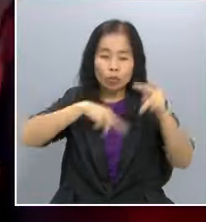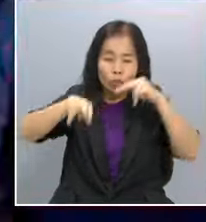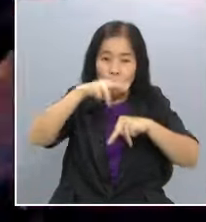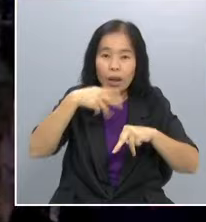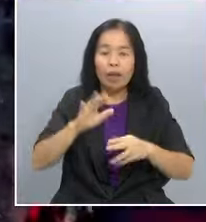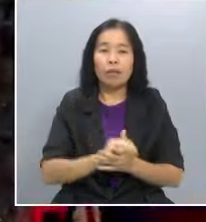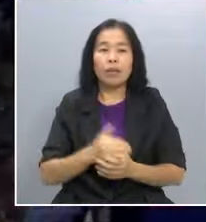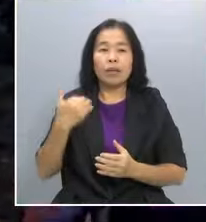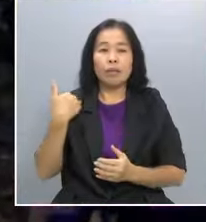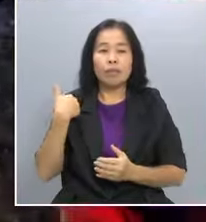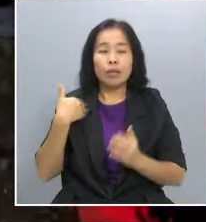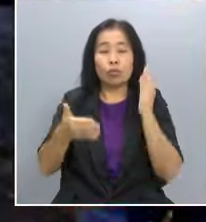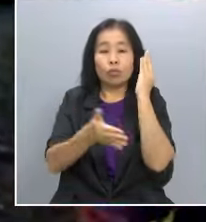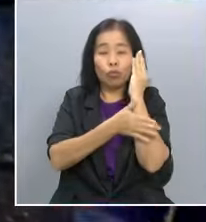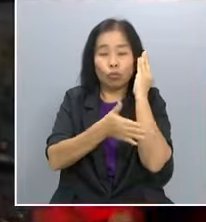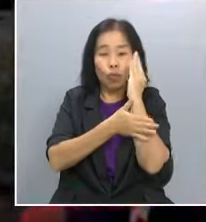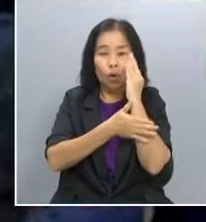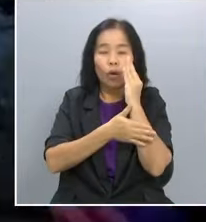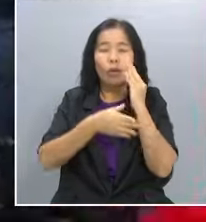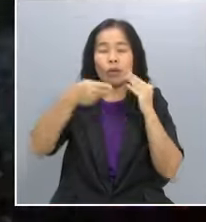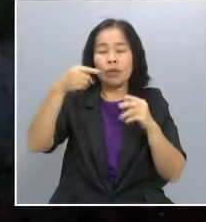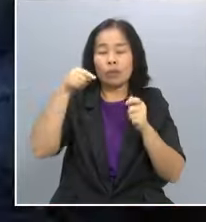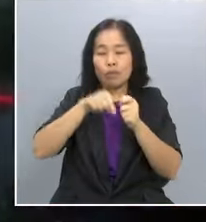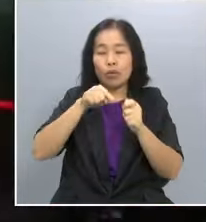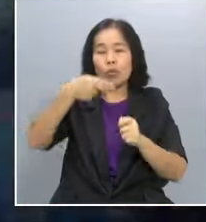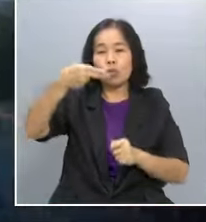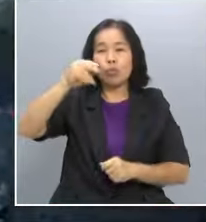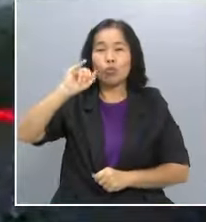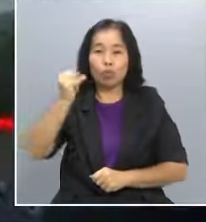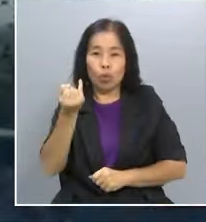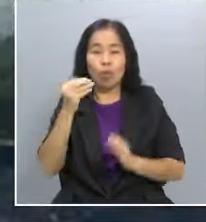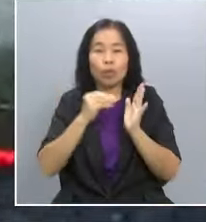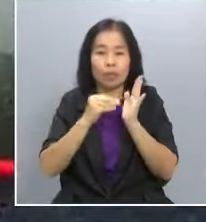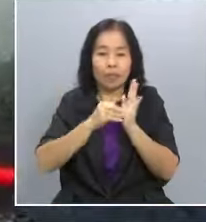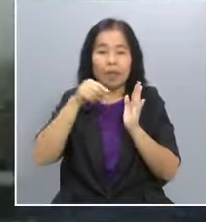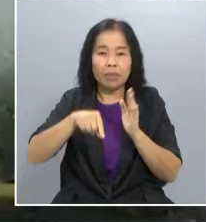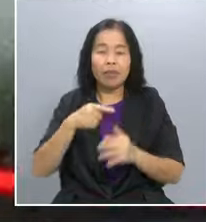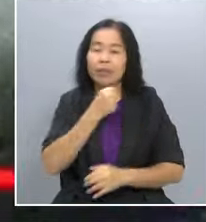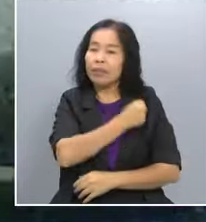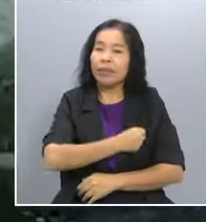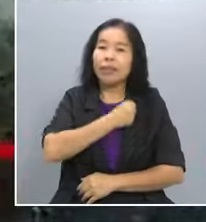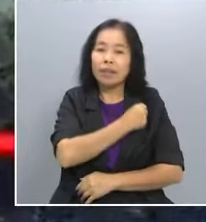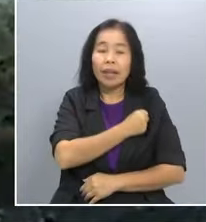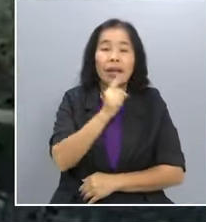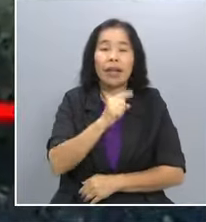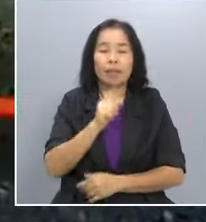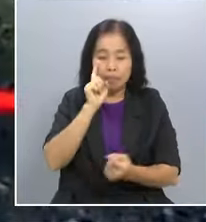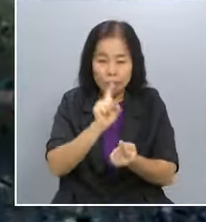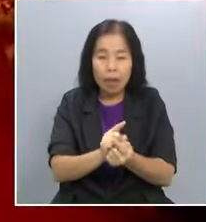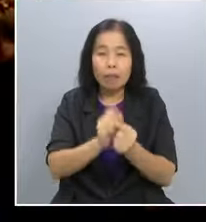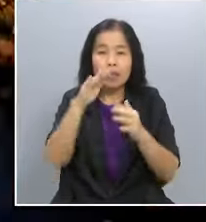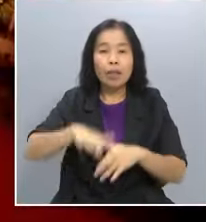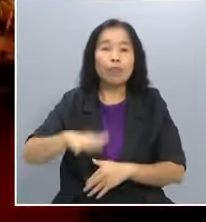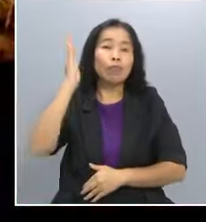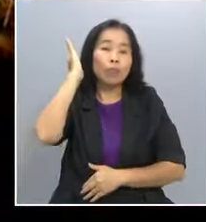ที่ซอยเชื่อมสัมพันธ์19ที่เขตหนองจอกในจุดเกิดเหตุน่าสะเทือนใจสลดใจก็คือไปเจอศพของเด็กช